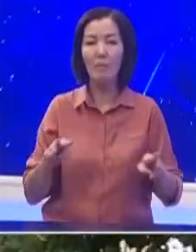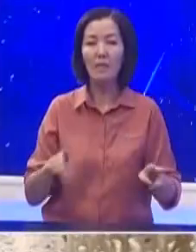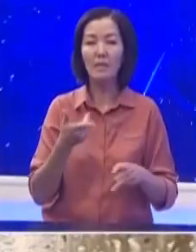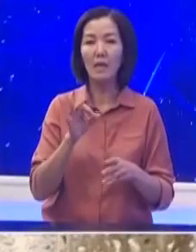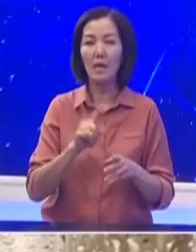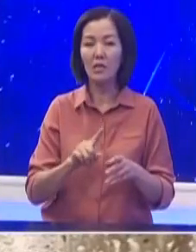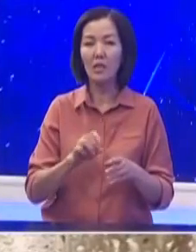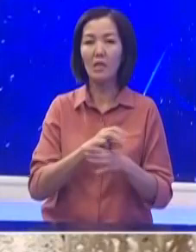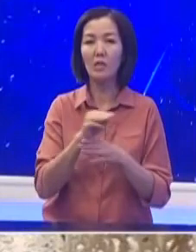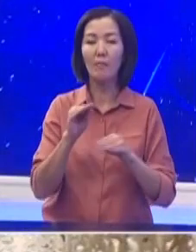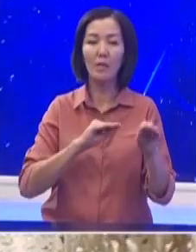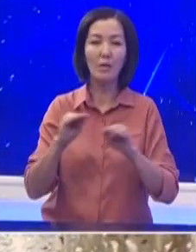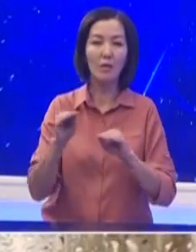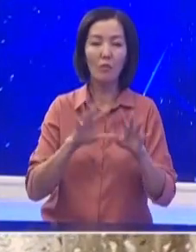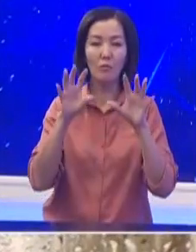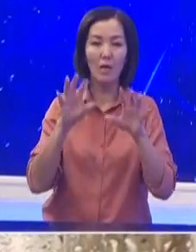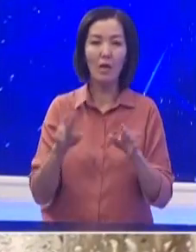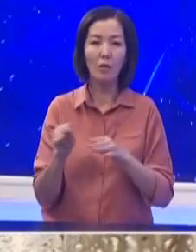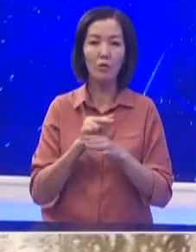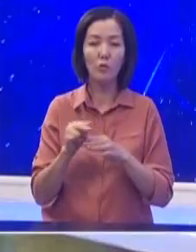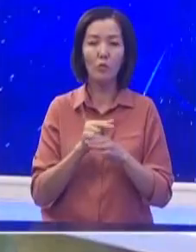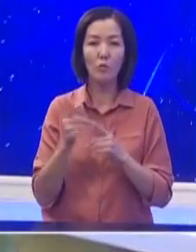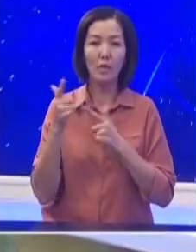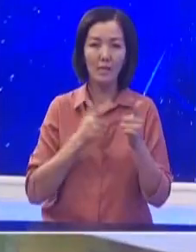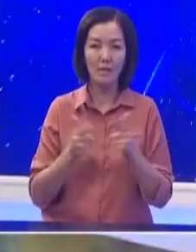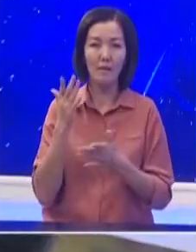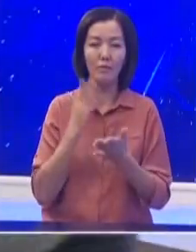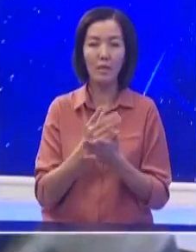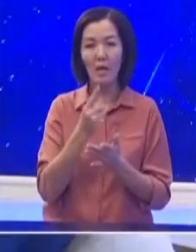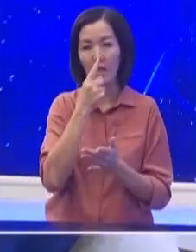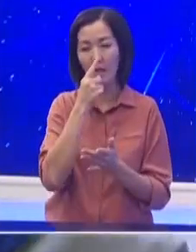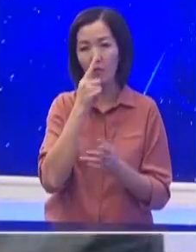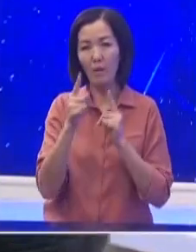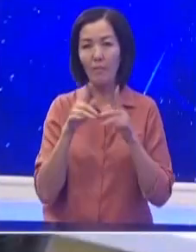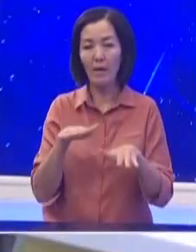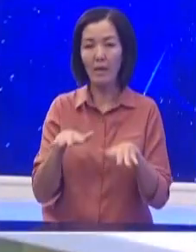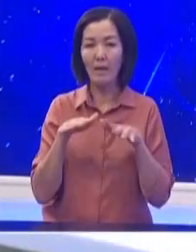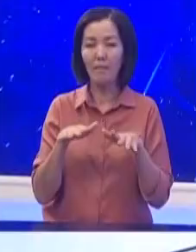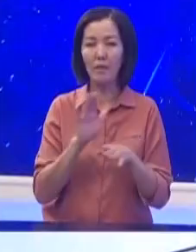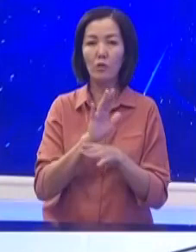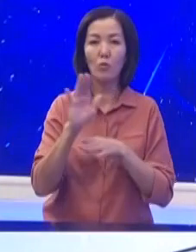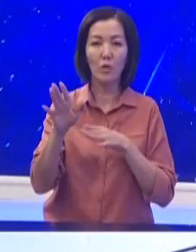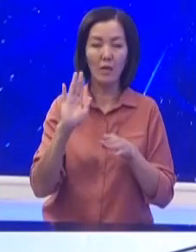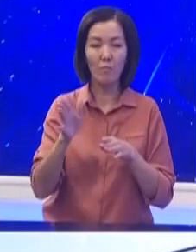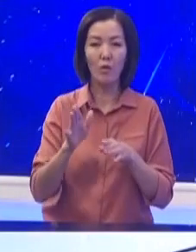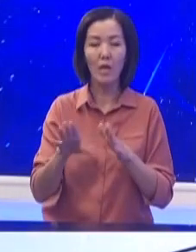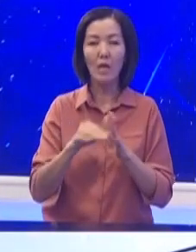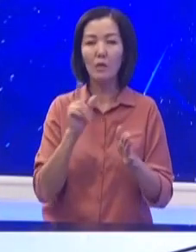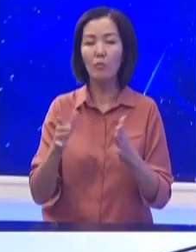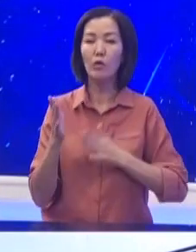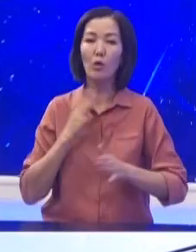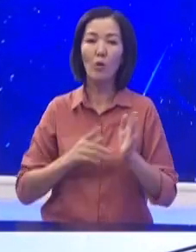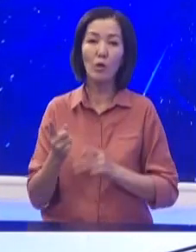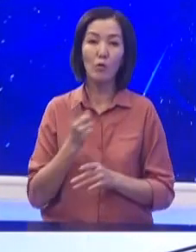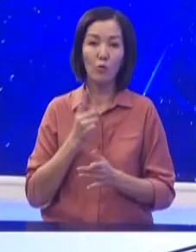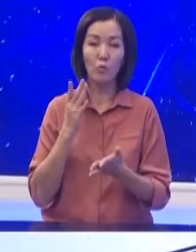және газбен жабдықтау туралы заңға түзетулер пакетін әзірлеп жатыр. Таяуда парламент мәжілісіне жолдамақ. Депутаттар қуана күтіп